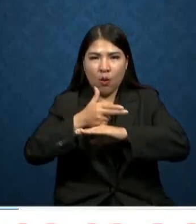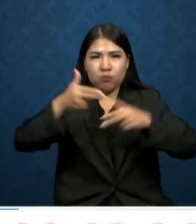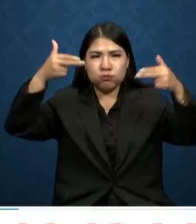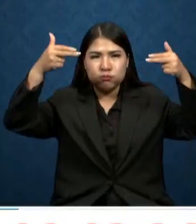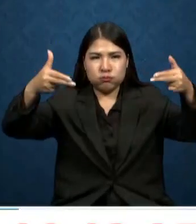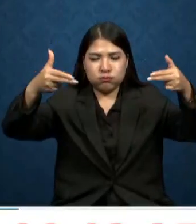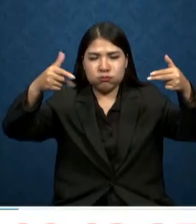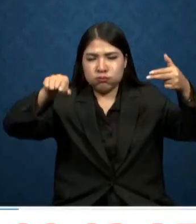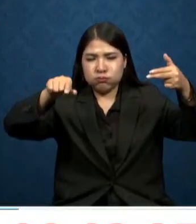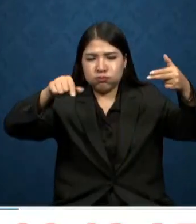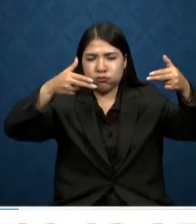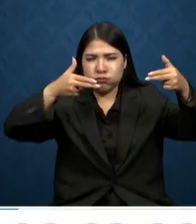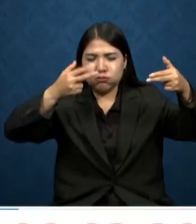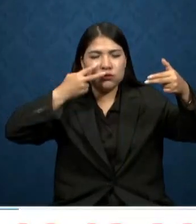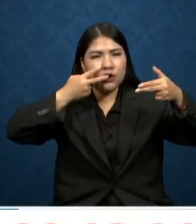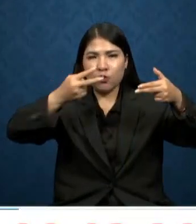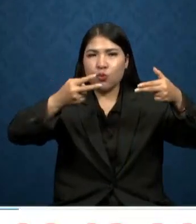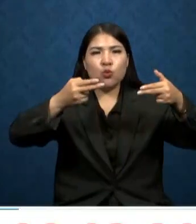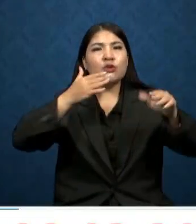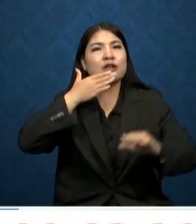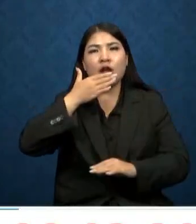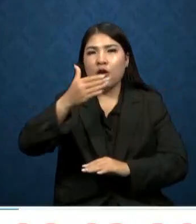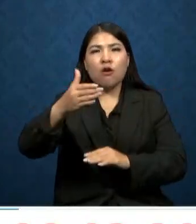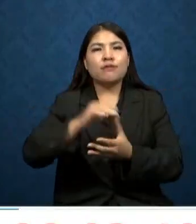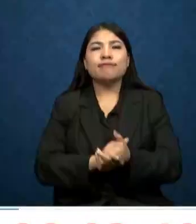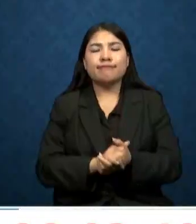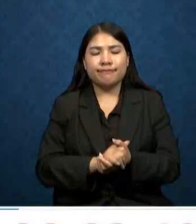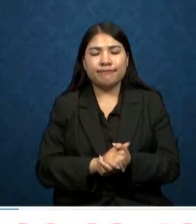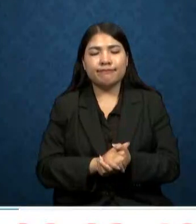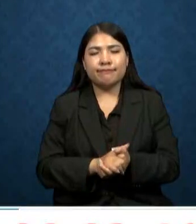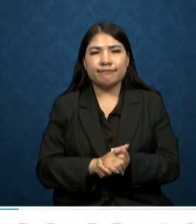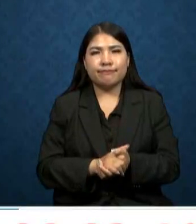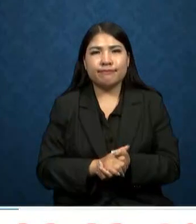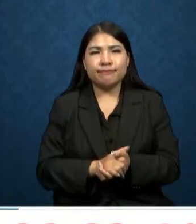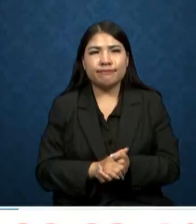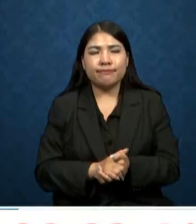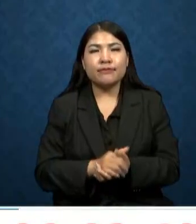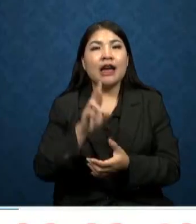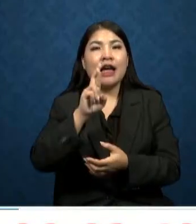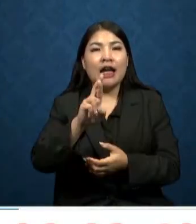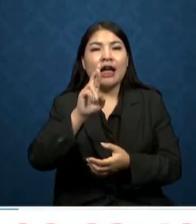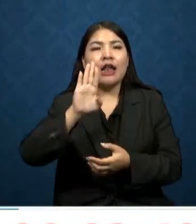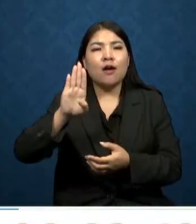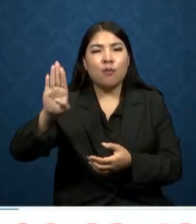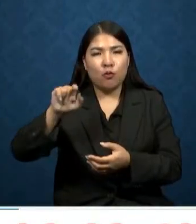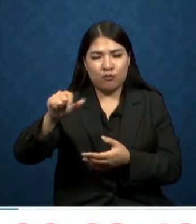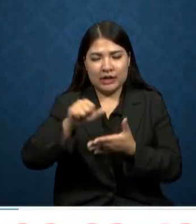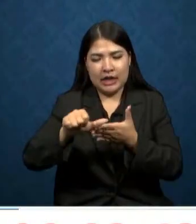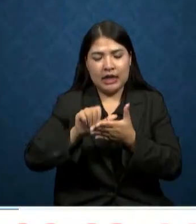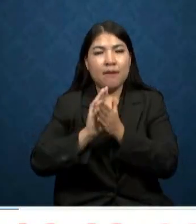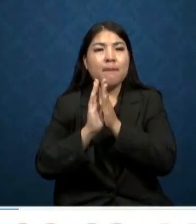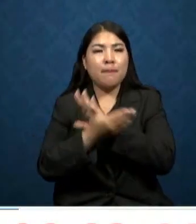ปฏิบังานทุกขั้นตอนอีกทั้งการปรับปรุงระบบ e biding